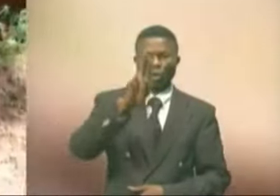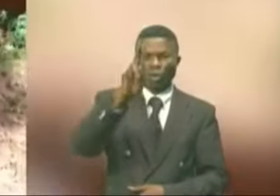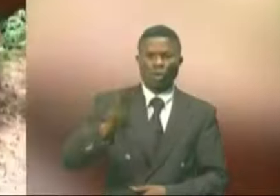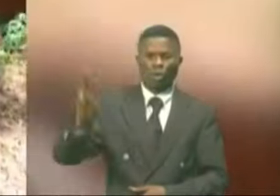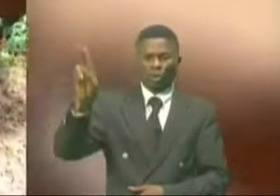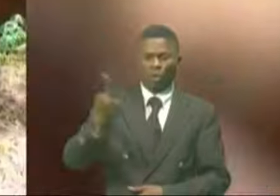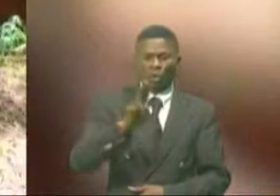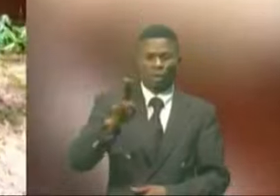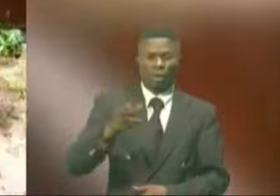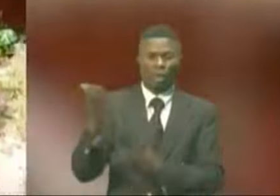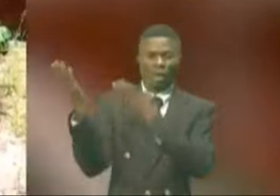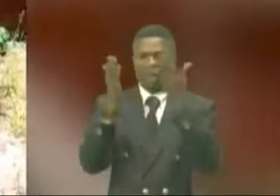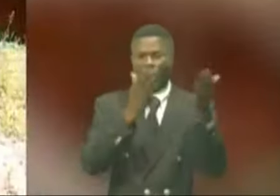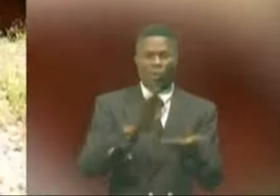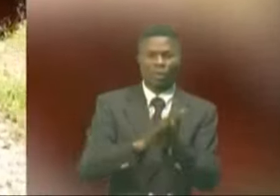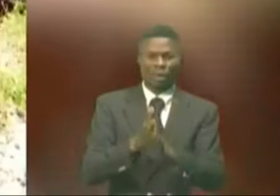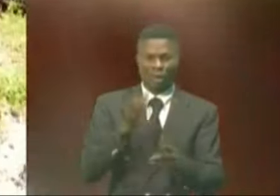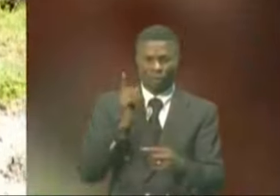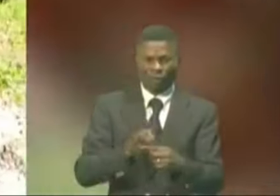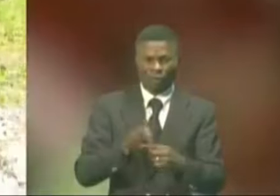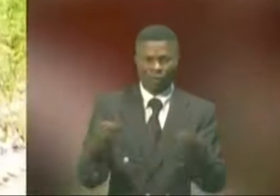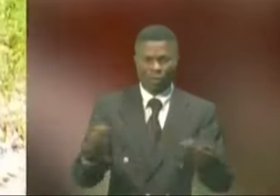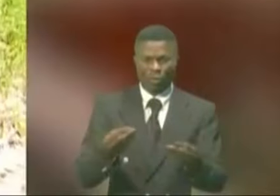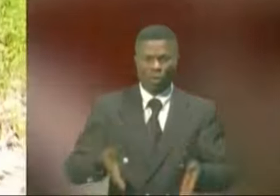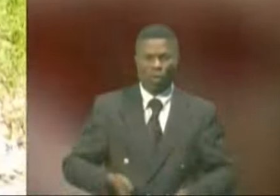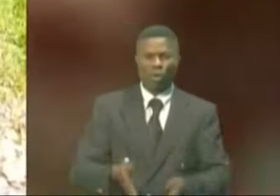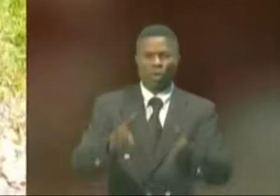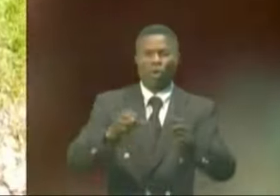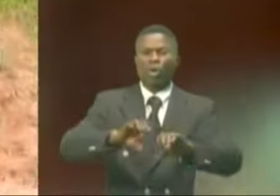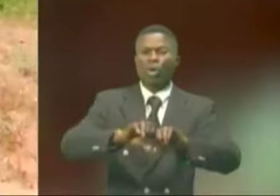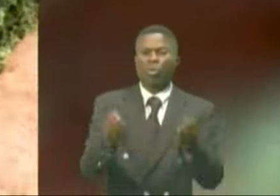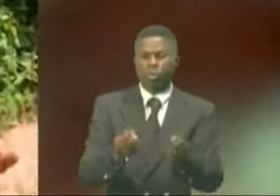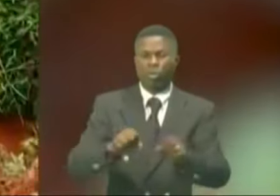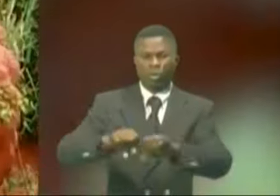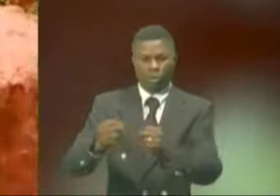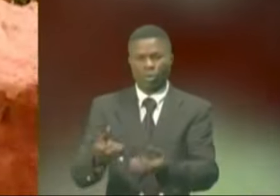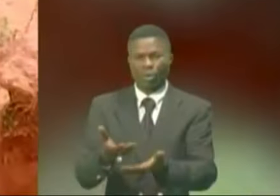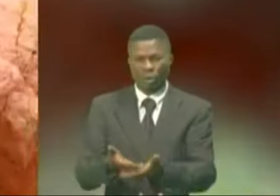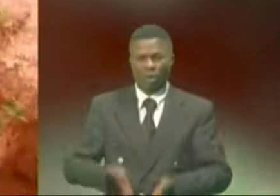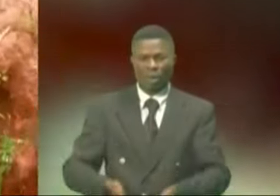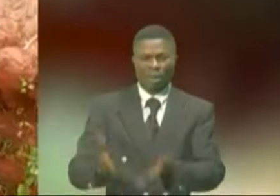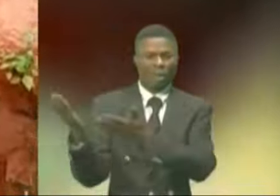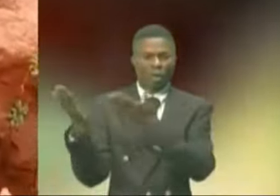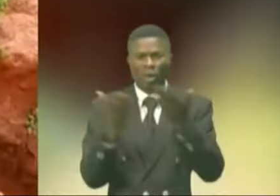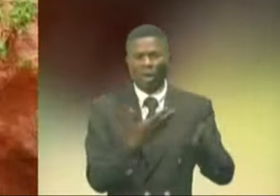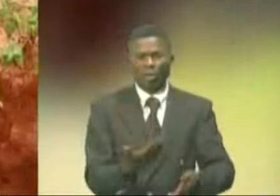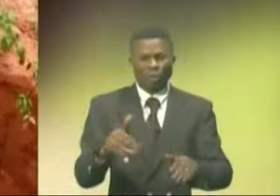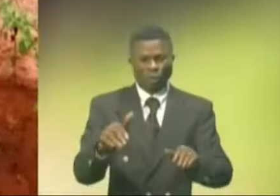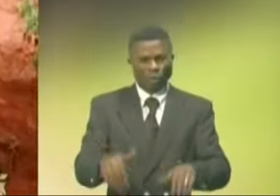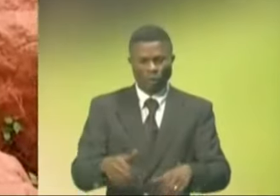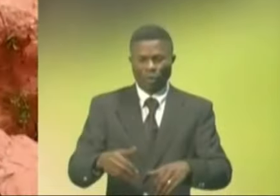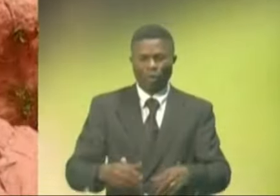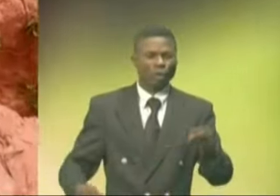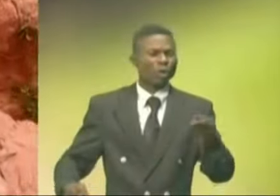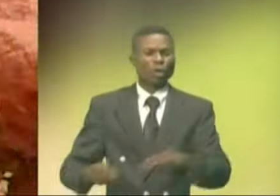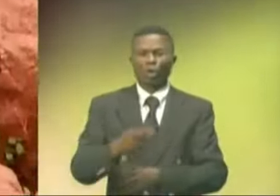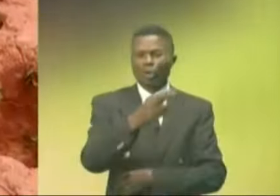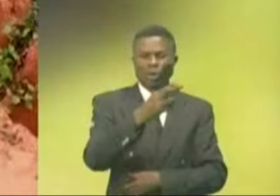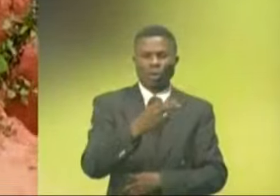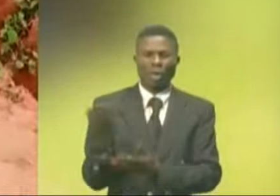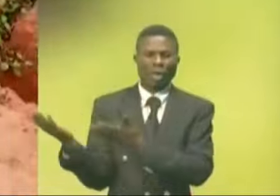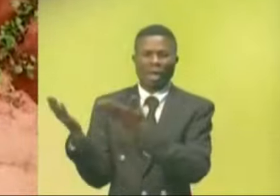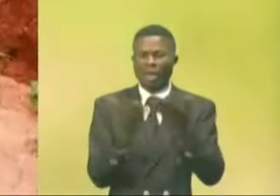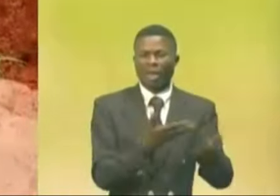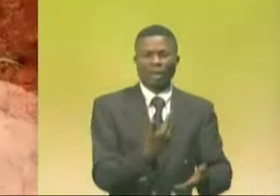est devenu difficile suite à la fureur des têtes des érosions. Les routes de dessertes agricoles sont coupées. L'évacuation